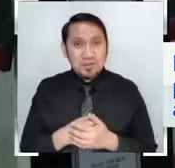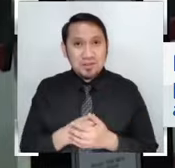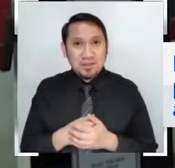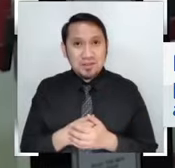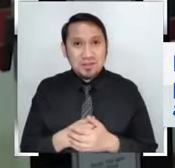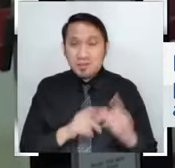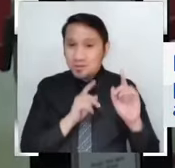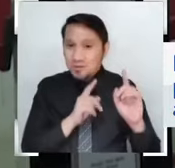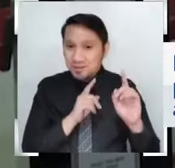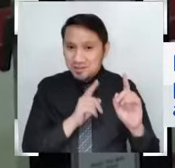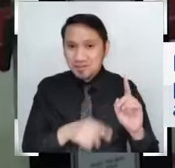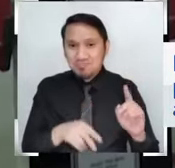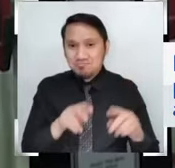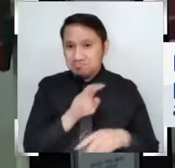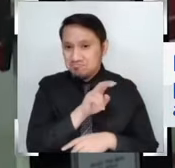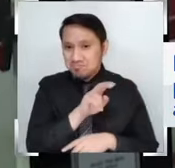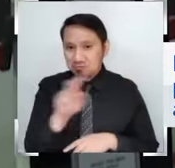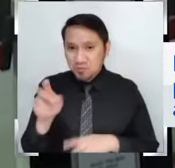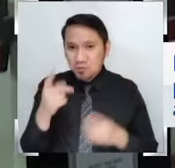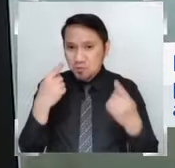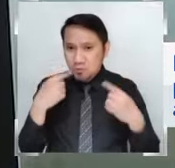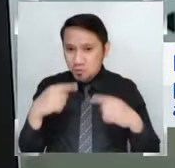tulad ng tren.